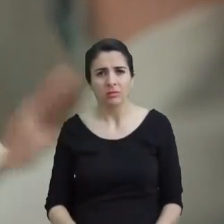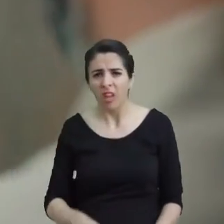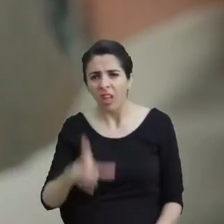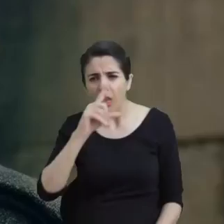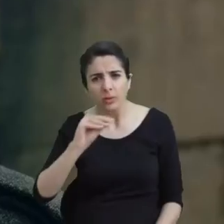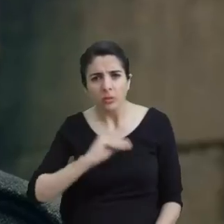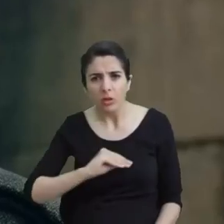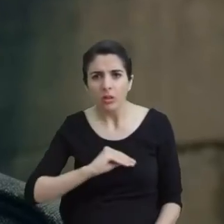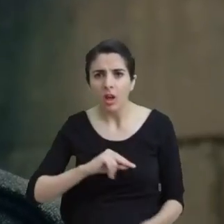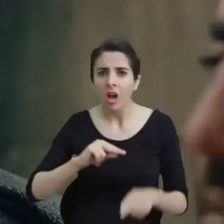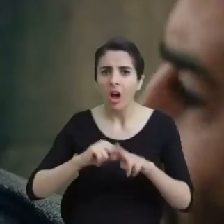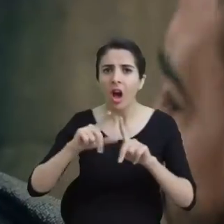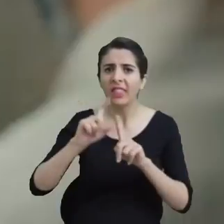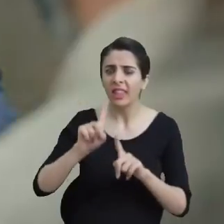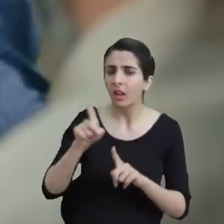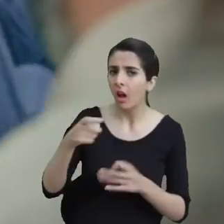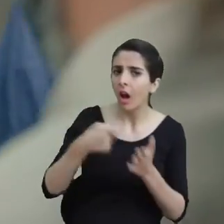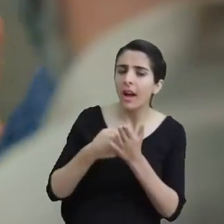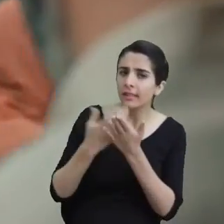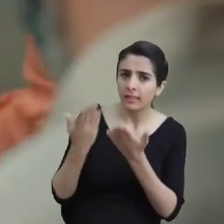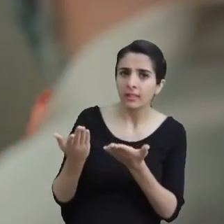olduğunu zannedersin be? Kadı Gıyasettin derler.